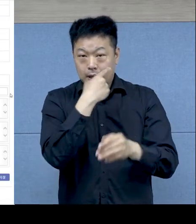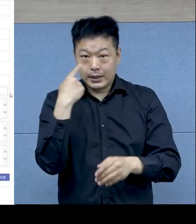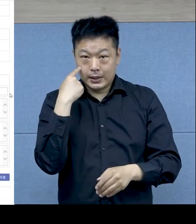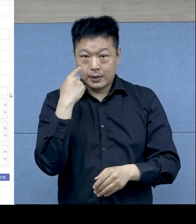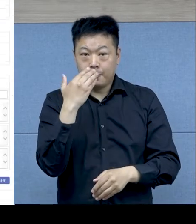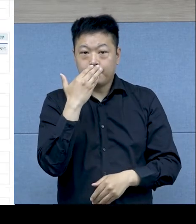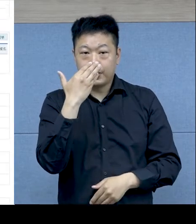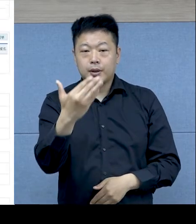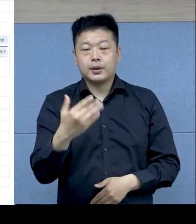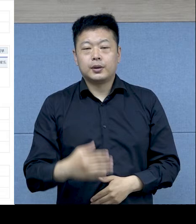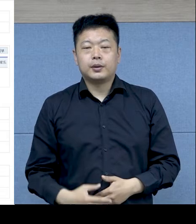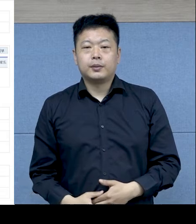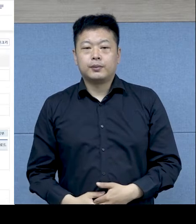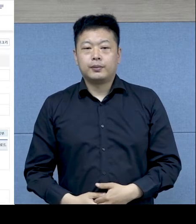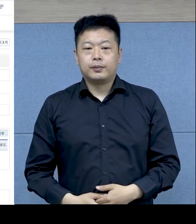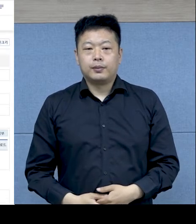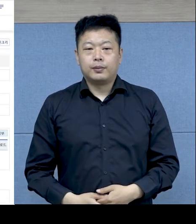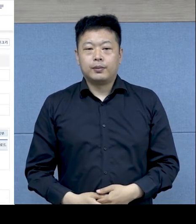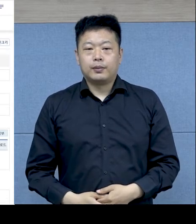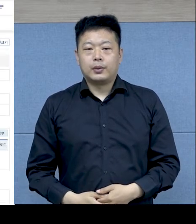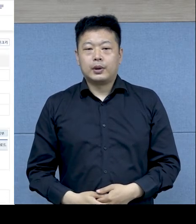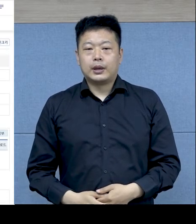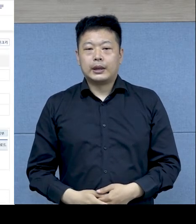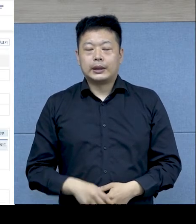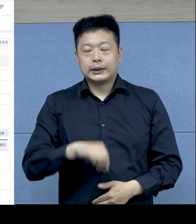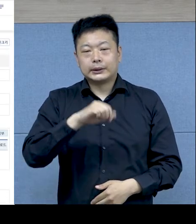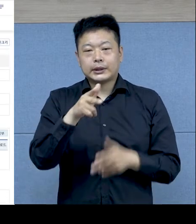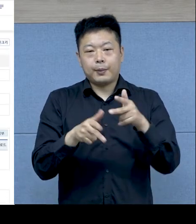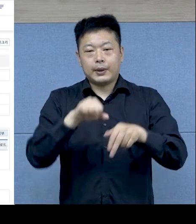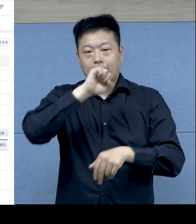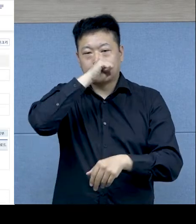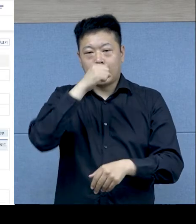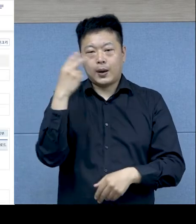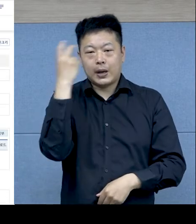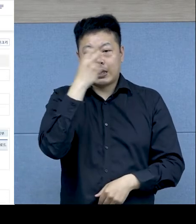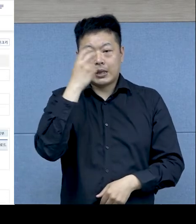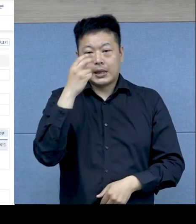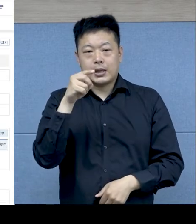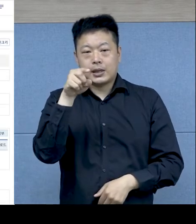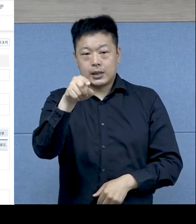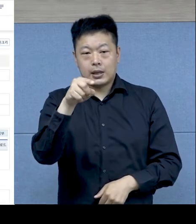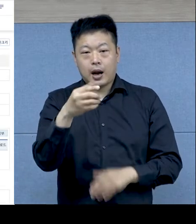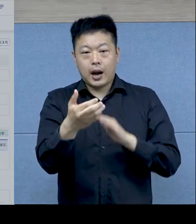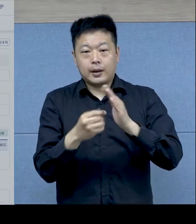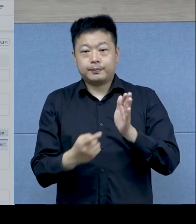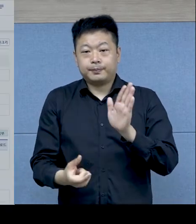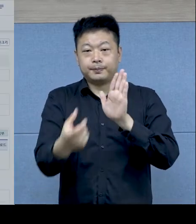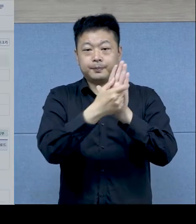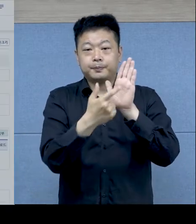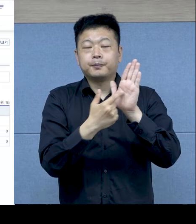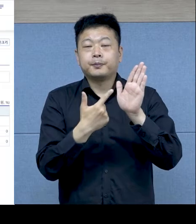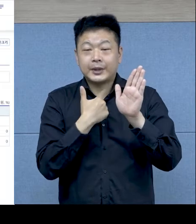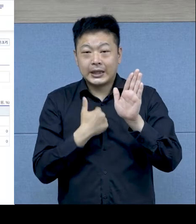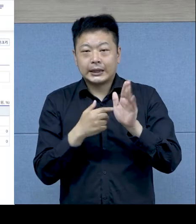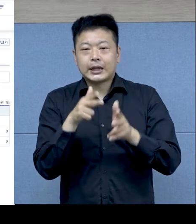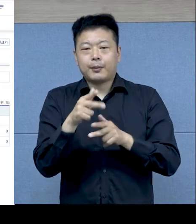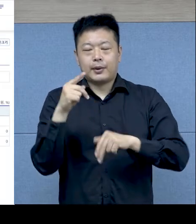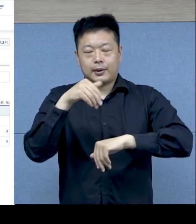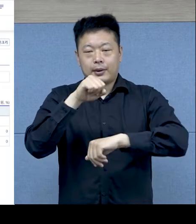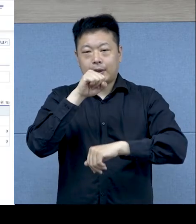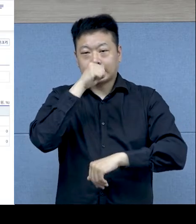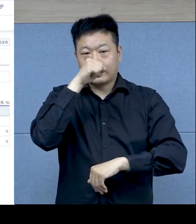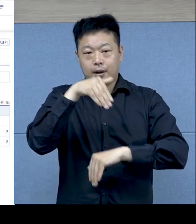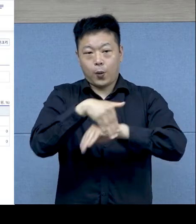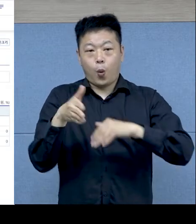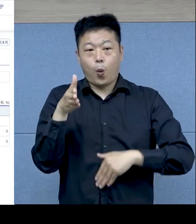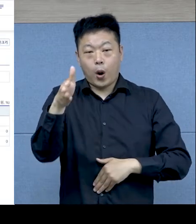수가 있고요. 그리고 사업 예산 관리에서는 아까 입력하셨던 사업